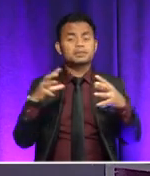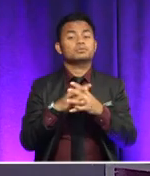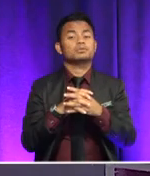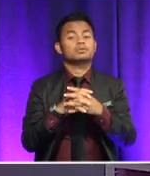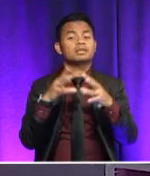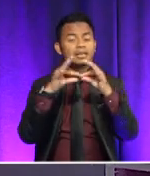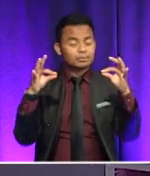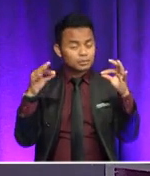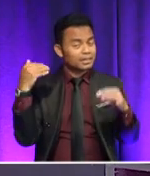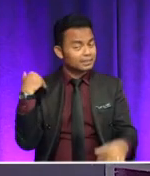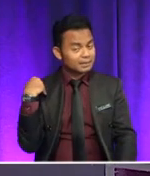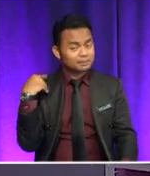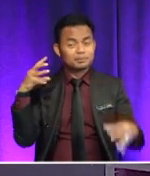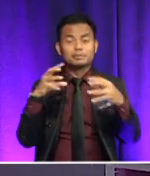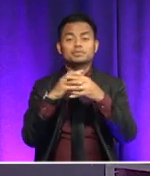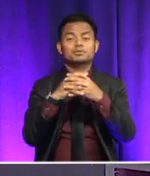juga